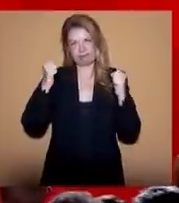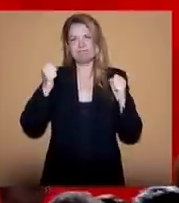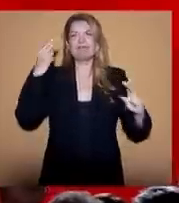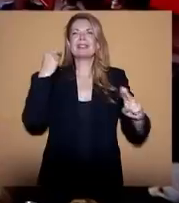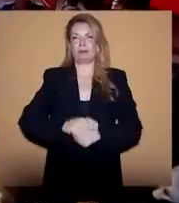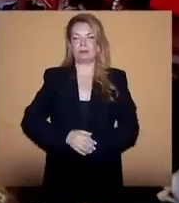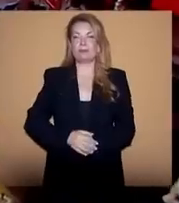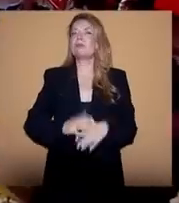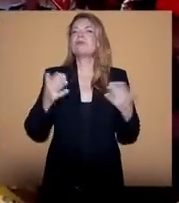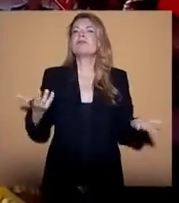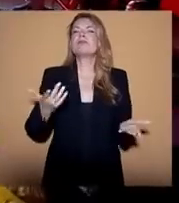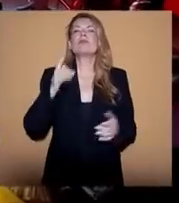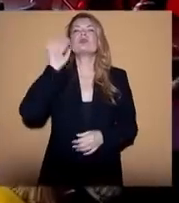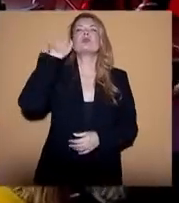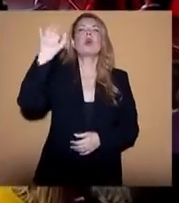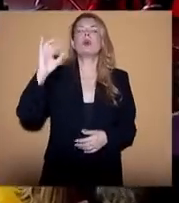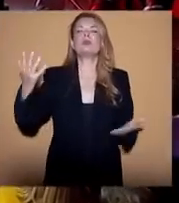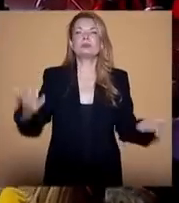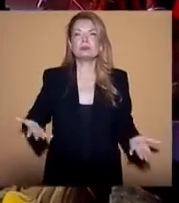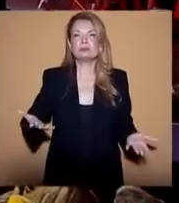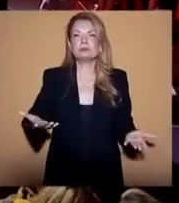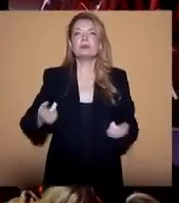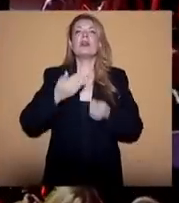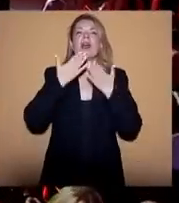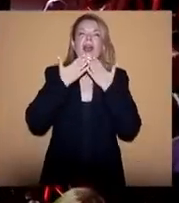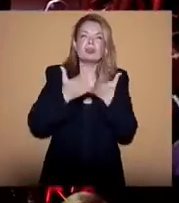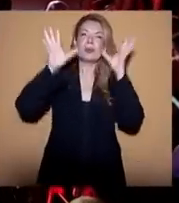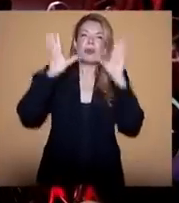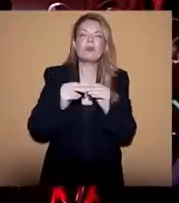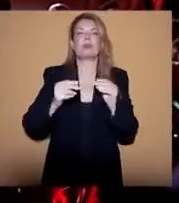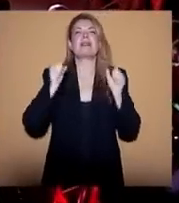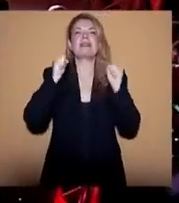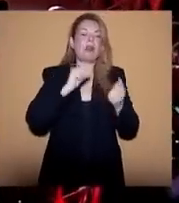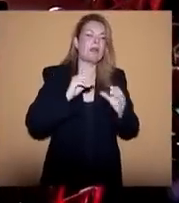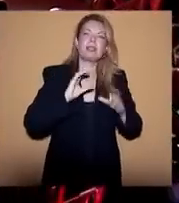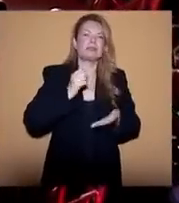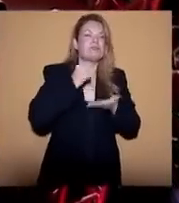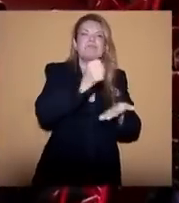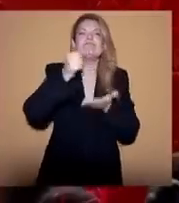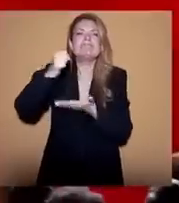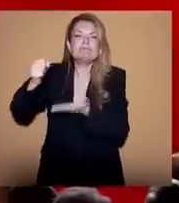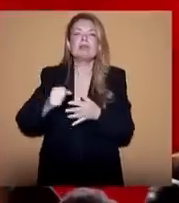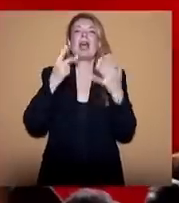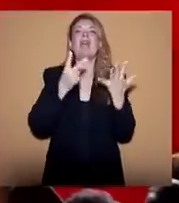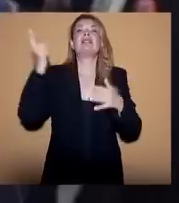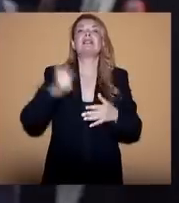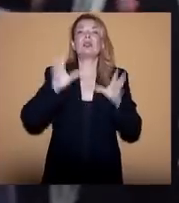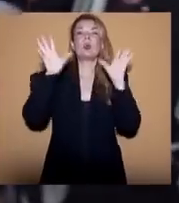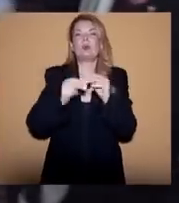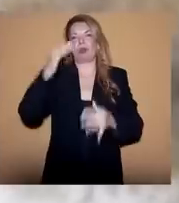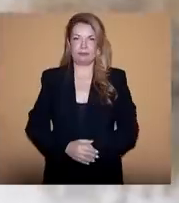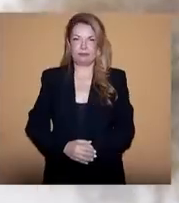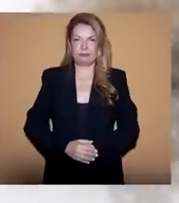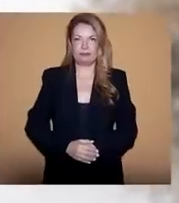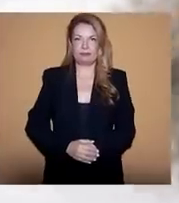σύστημα υγείας. Αυξάνουμε τις δημόσιες δαπάνες για την υγεία στο 7% του ΑΕΠ σε βάθος